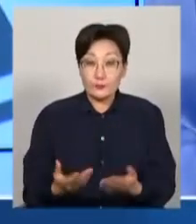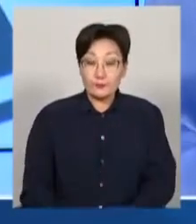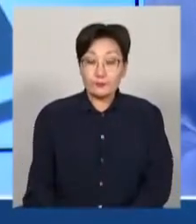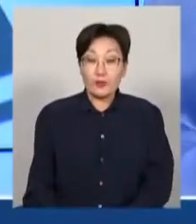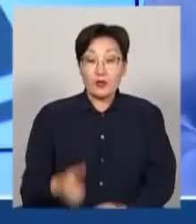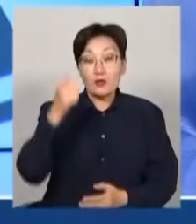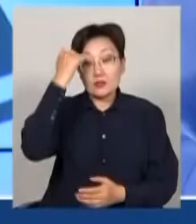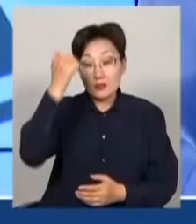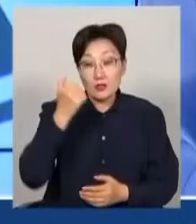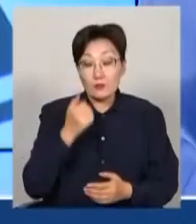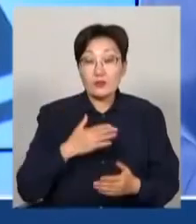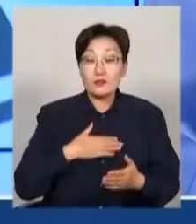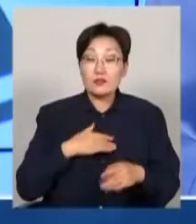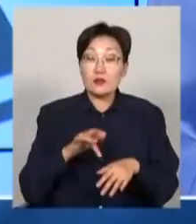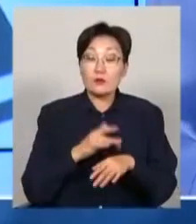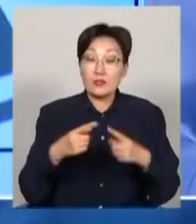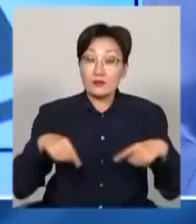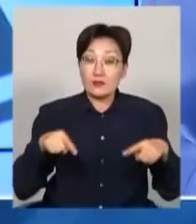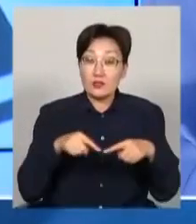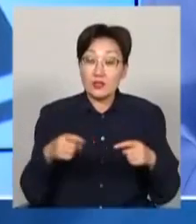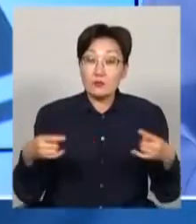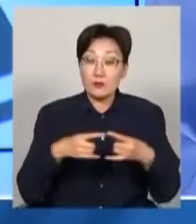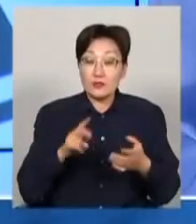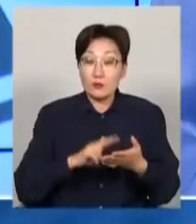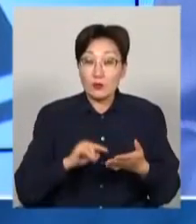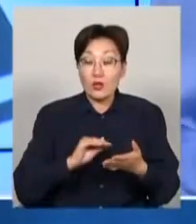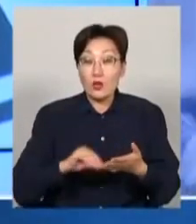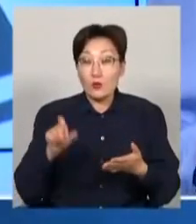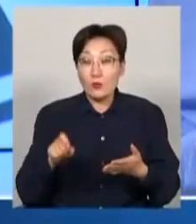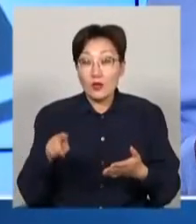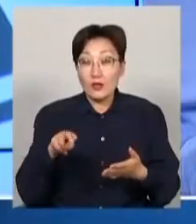Рахмет, бізбен баспасөз орталығынан тікелей эфирге шыққан әріптесім Мадина Оқас болатын.